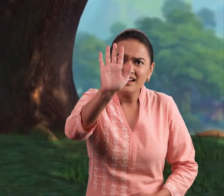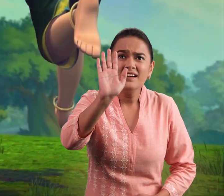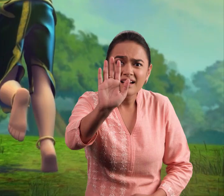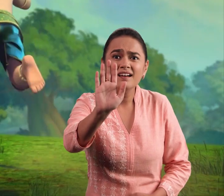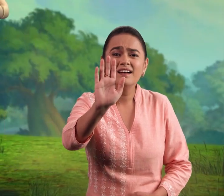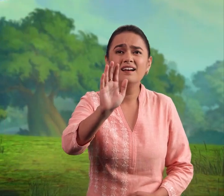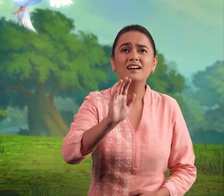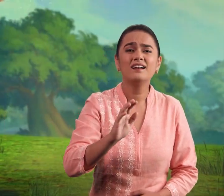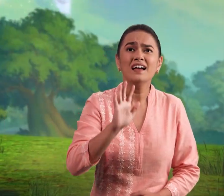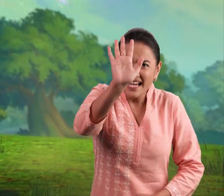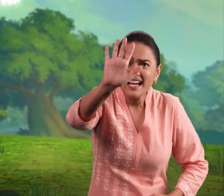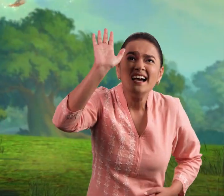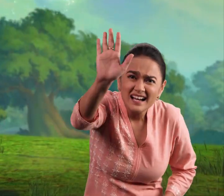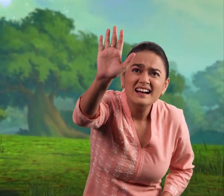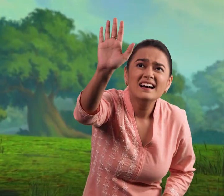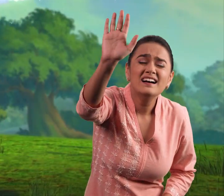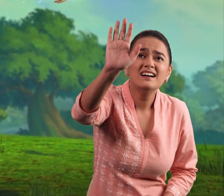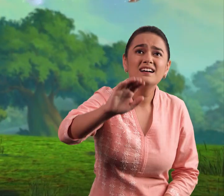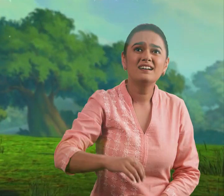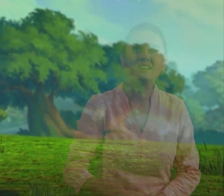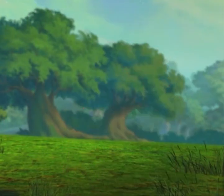रुको, रुको।